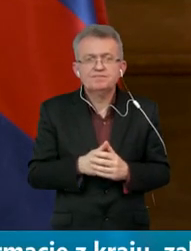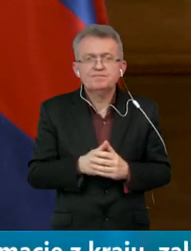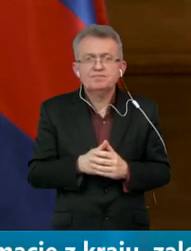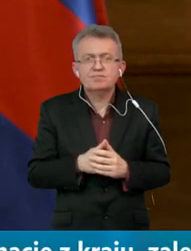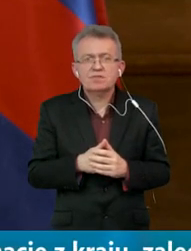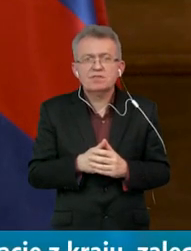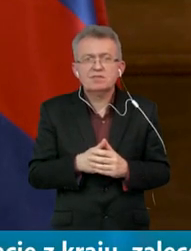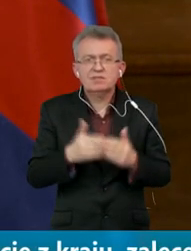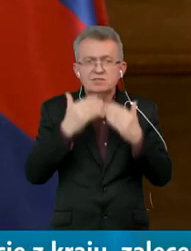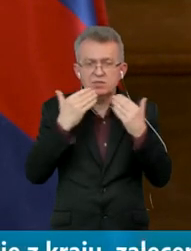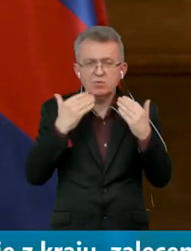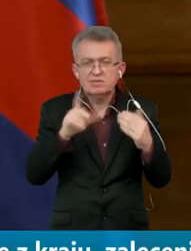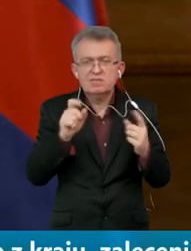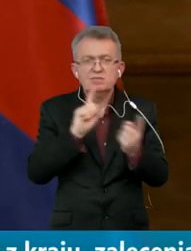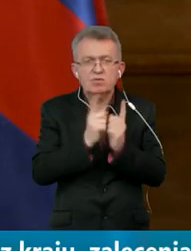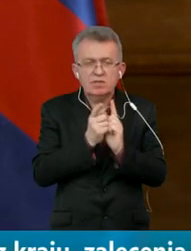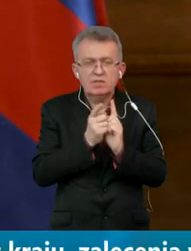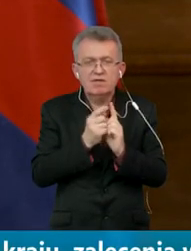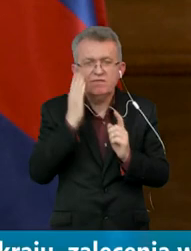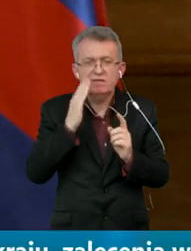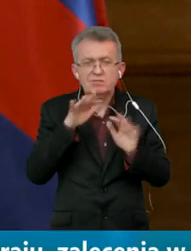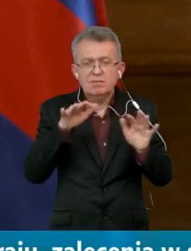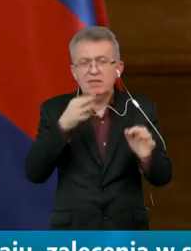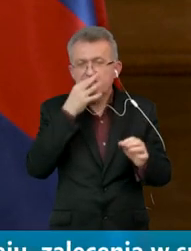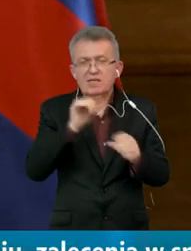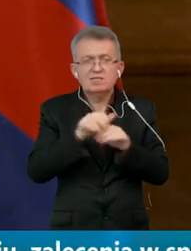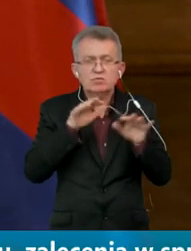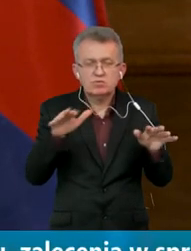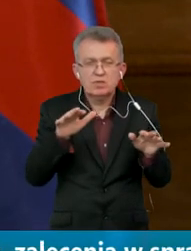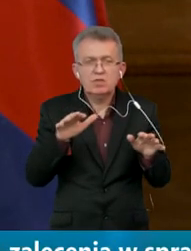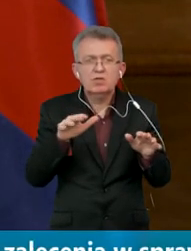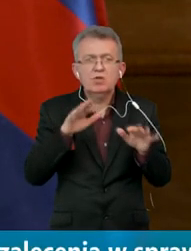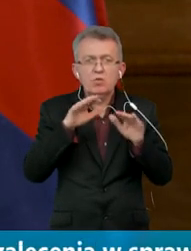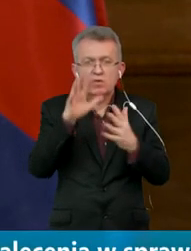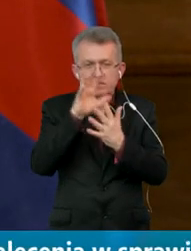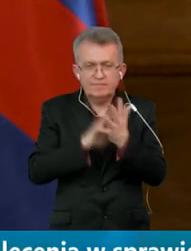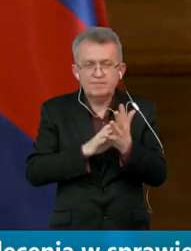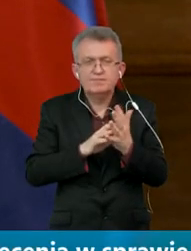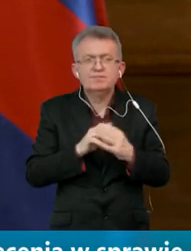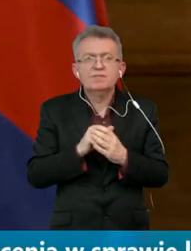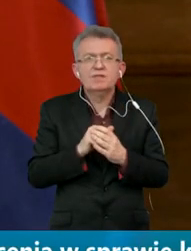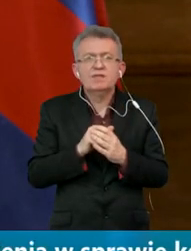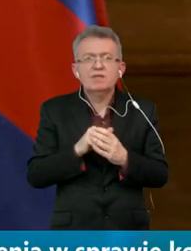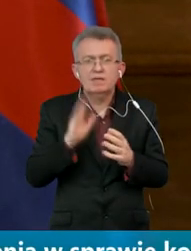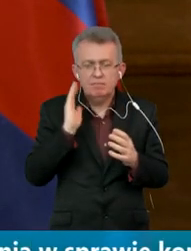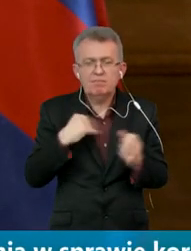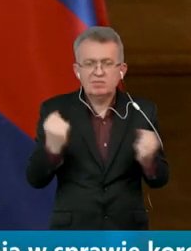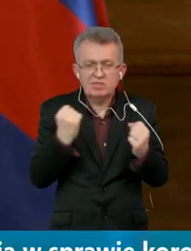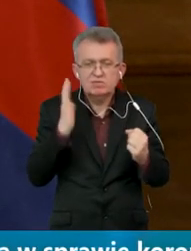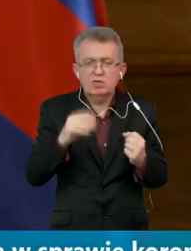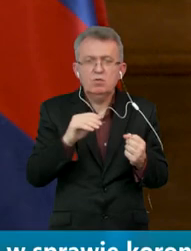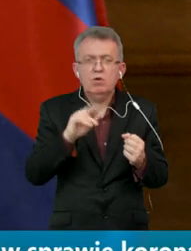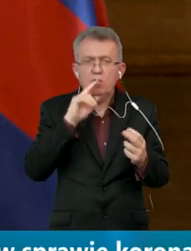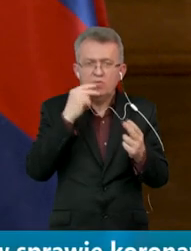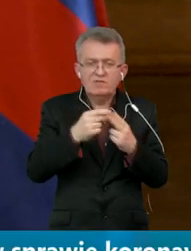drodzy, bardzo dziękuję Wam za to dzisiejsze spotkanie. Wiem, że pytań jest jeszcze sporo, niektóre bardzo długie, tak jak powiedziałem na początku. Na nie postaramy się odpowiedzieć